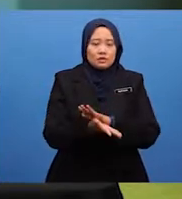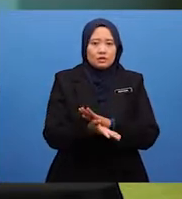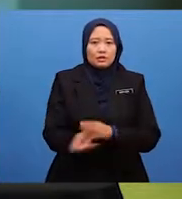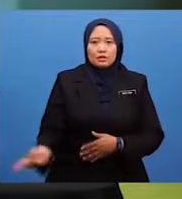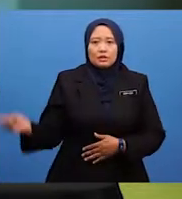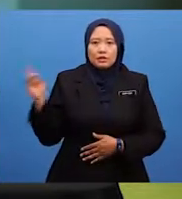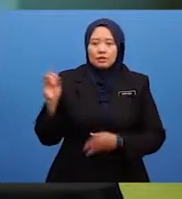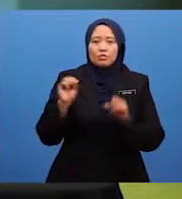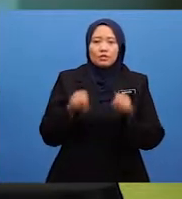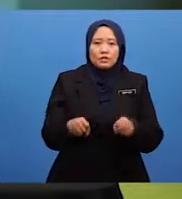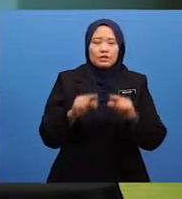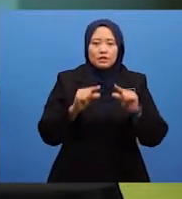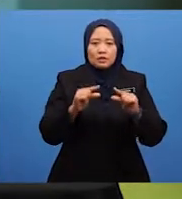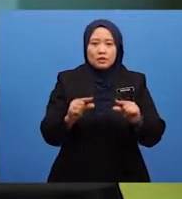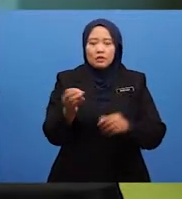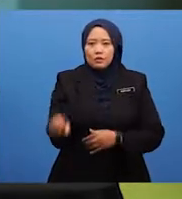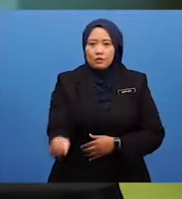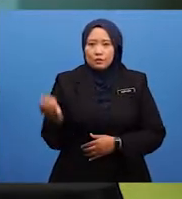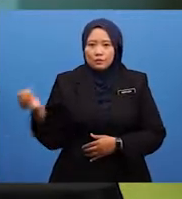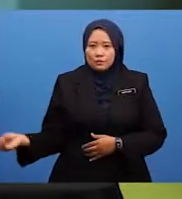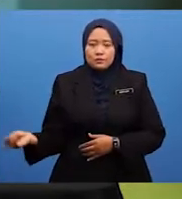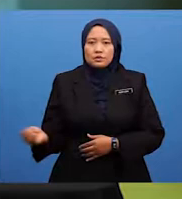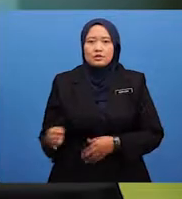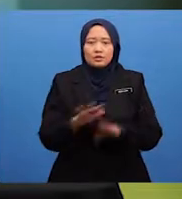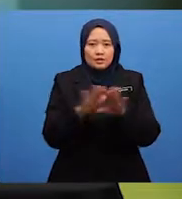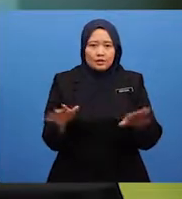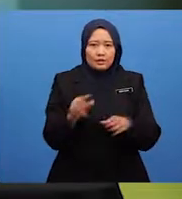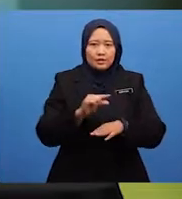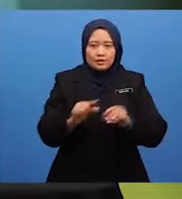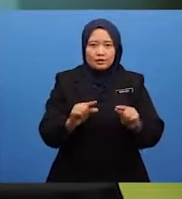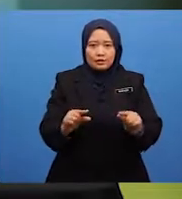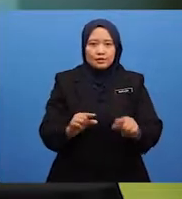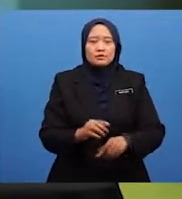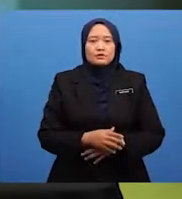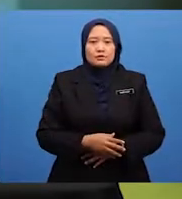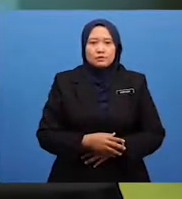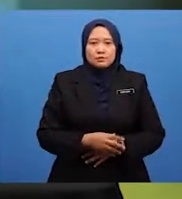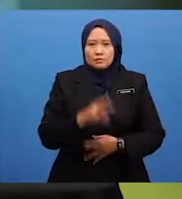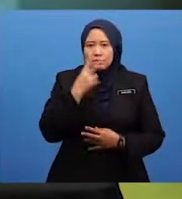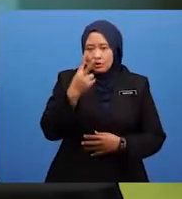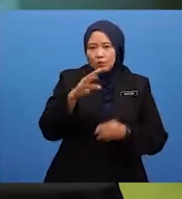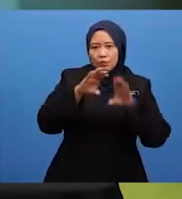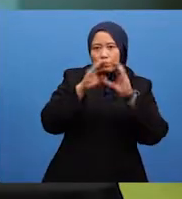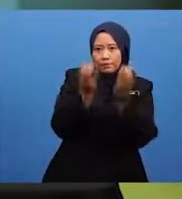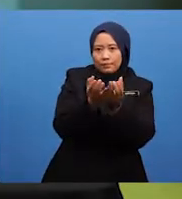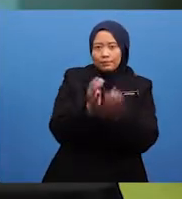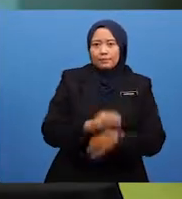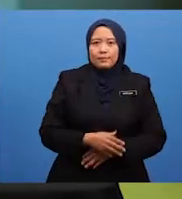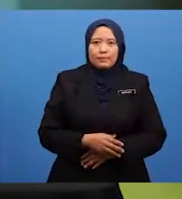yang pegun. Dan kelima, lihat pula keadaan bola ini.